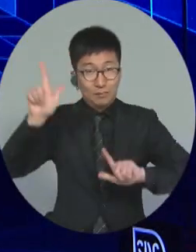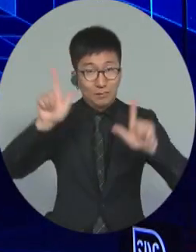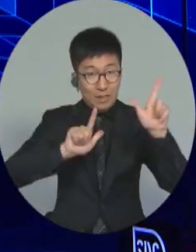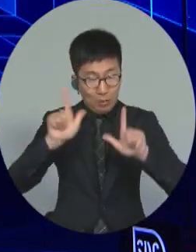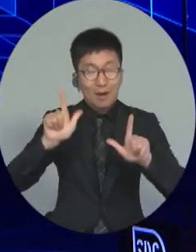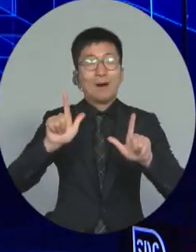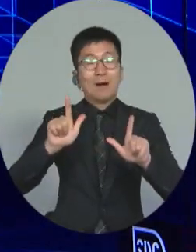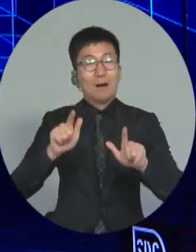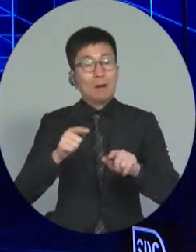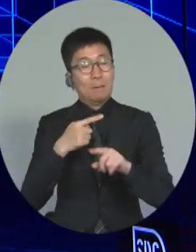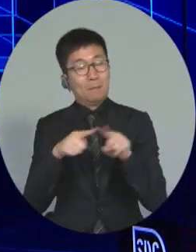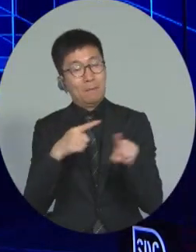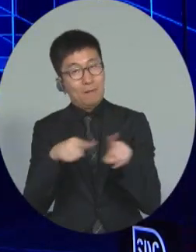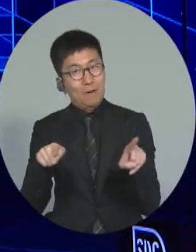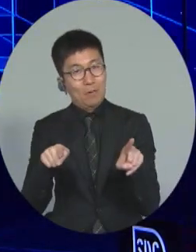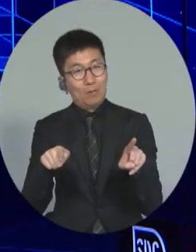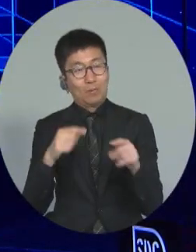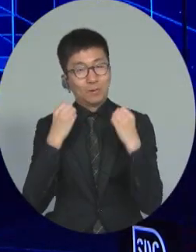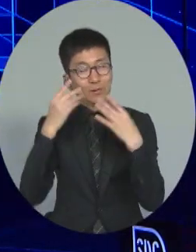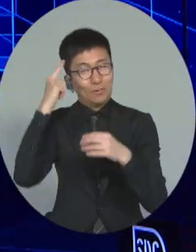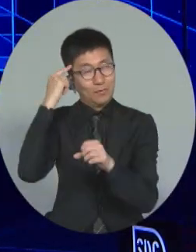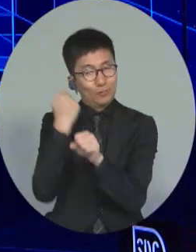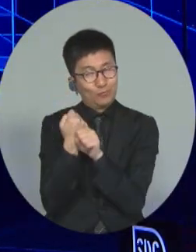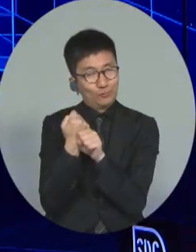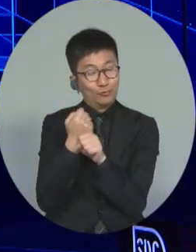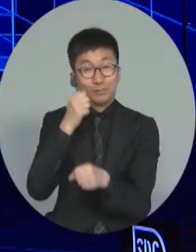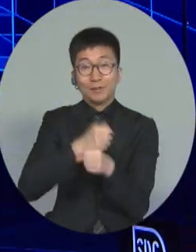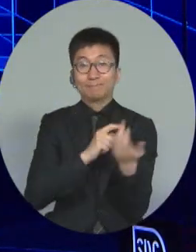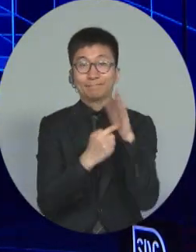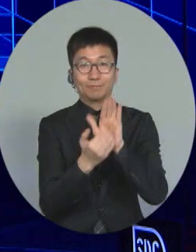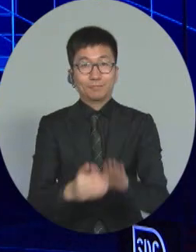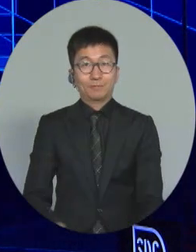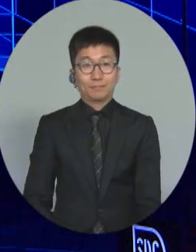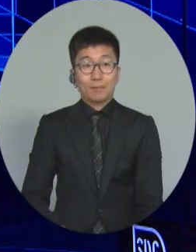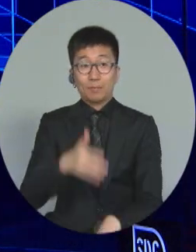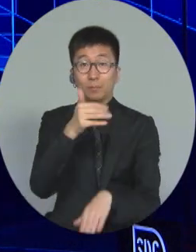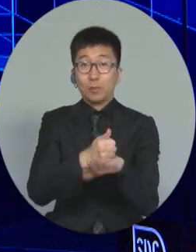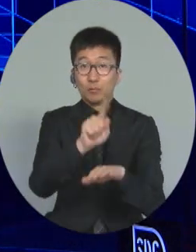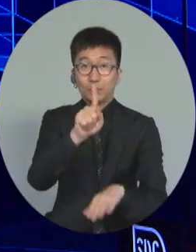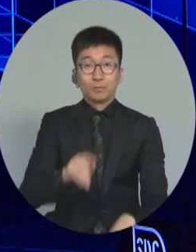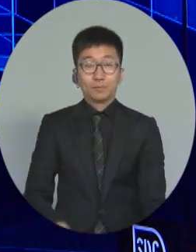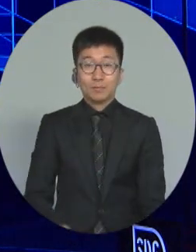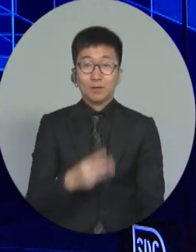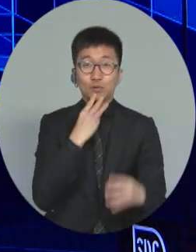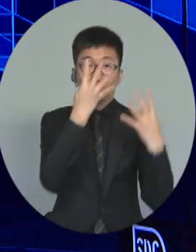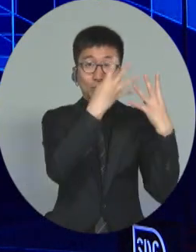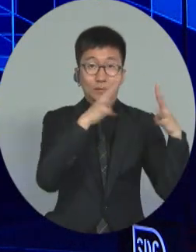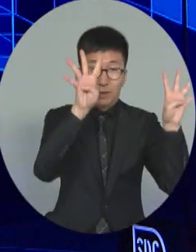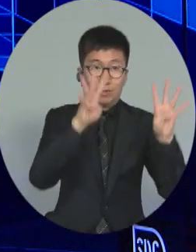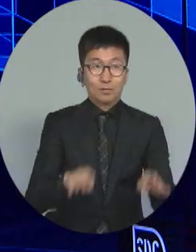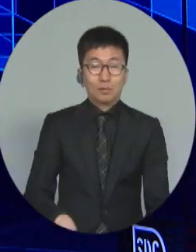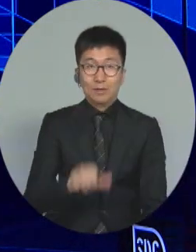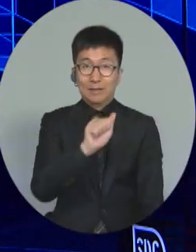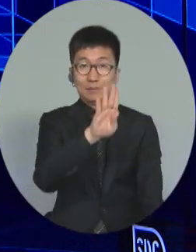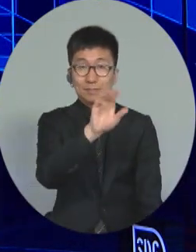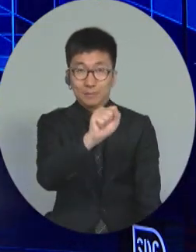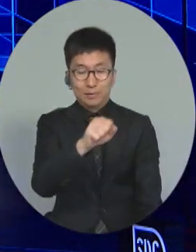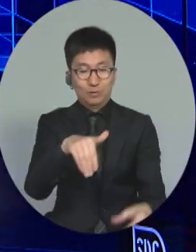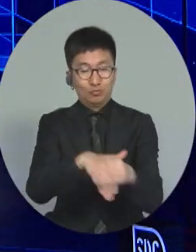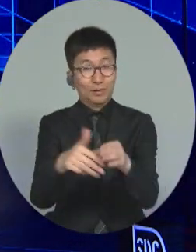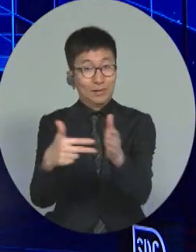도출하고자 하였습니다 이러한 연구 결과를 바탕으로 서울대학교와 SBS